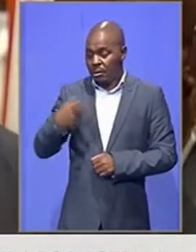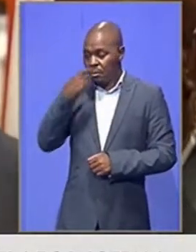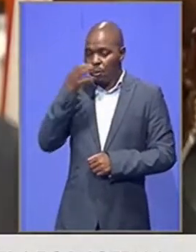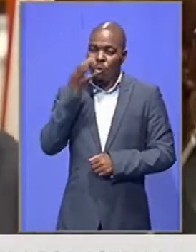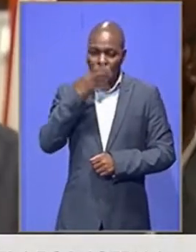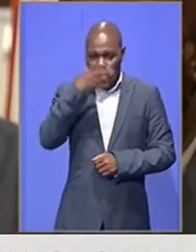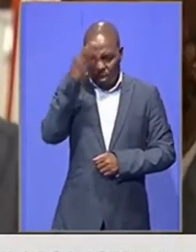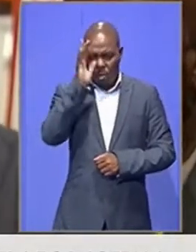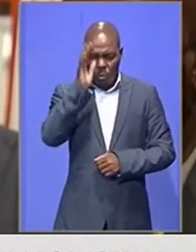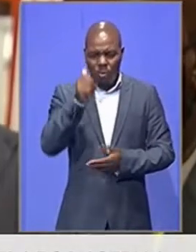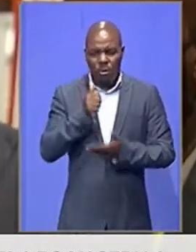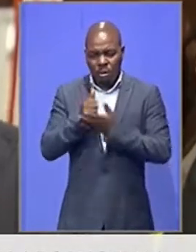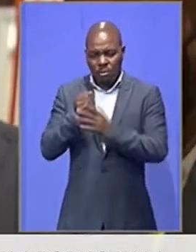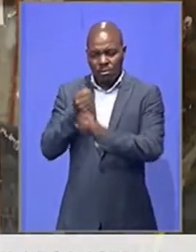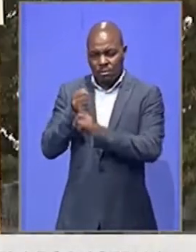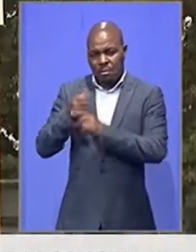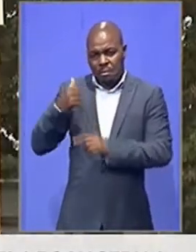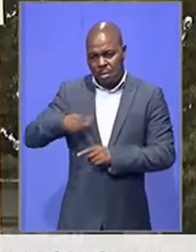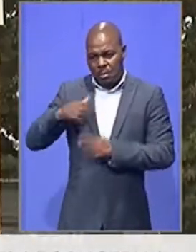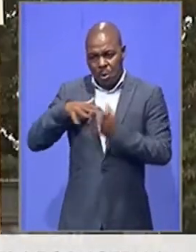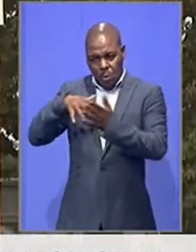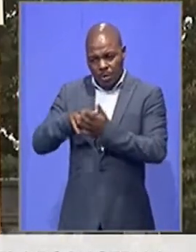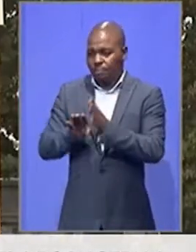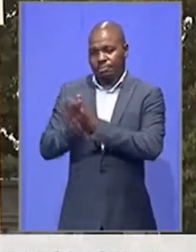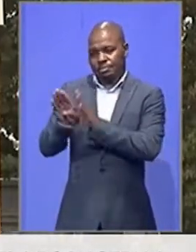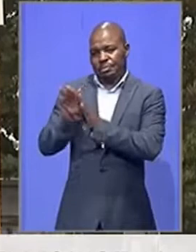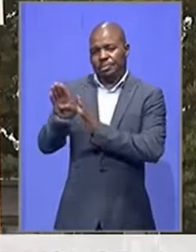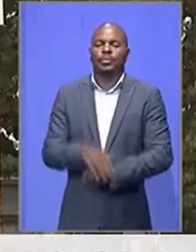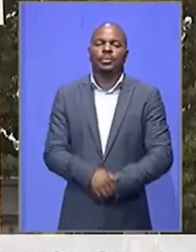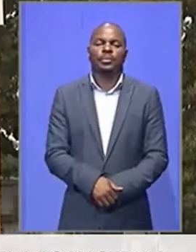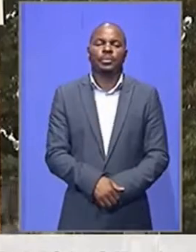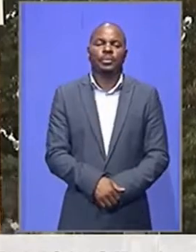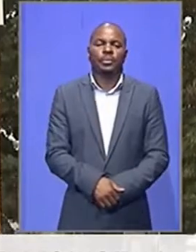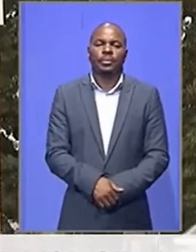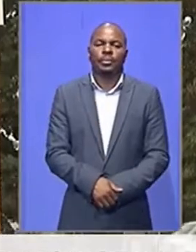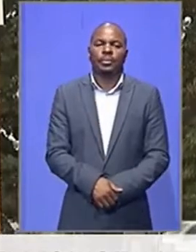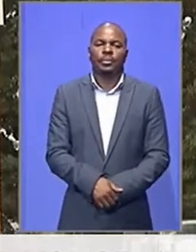go koafadiwa ga dimasepala. Itumeleng Kgajane, SABC News, Lichtenburg.